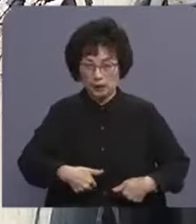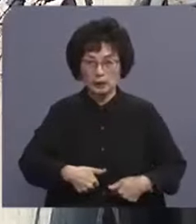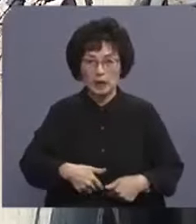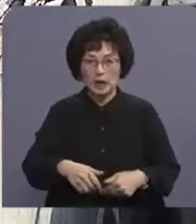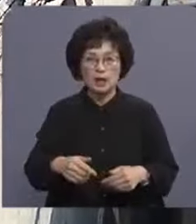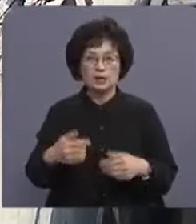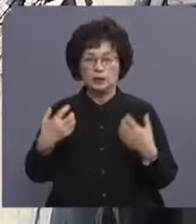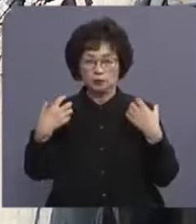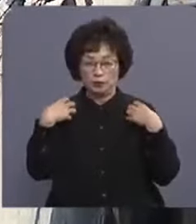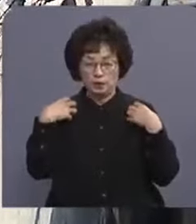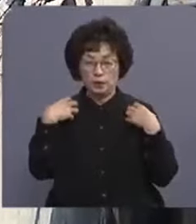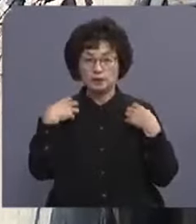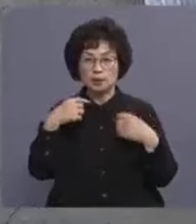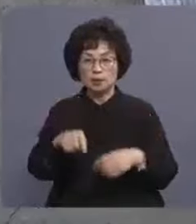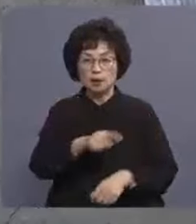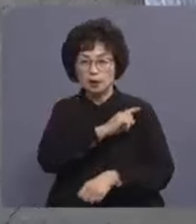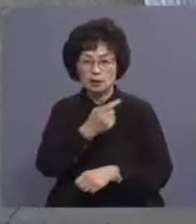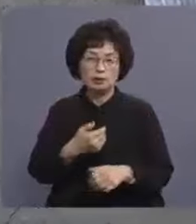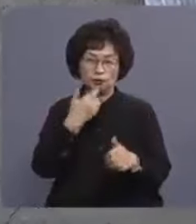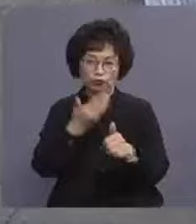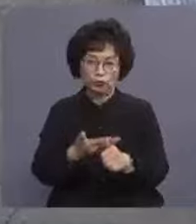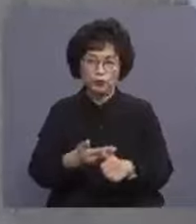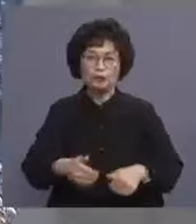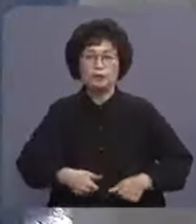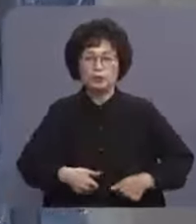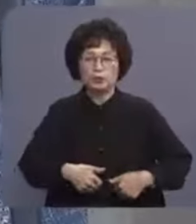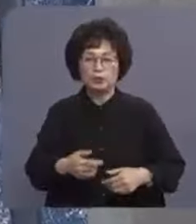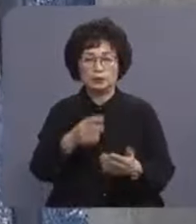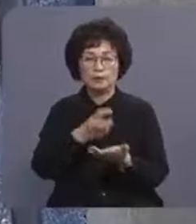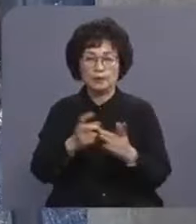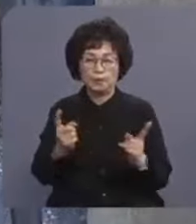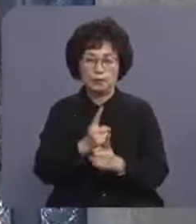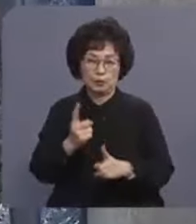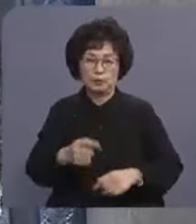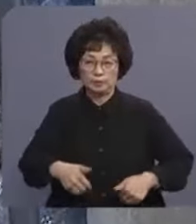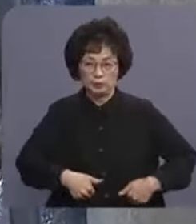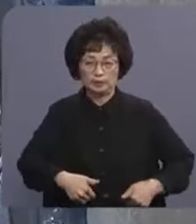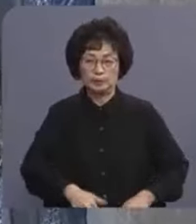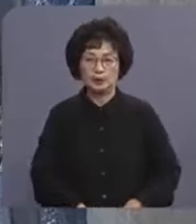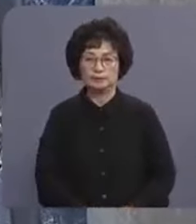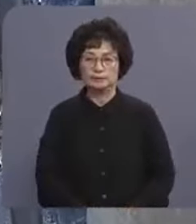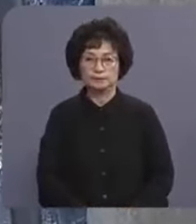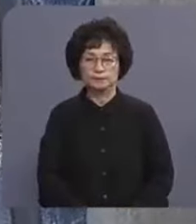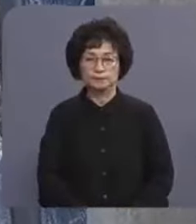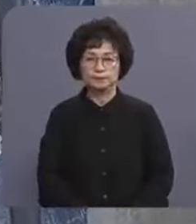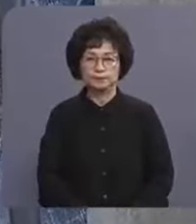권한을 늘리는 법 개정도 정부에 건의할 방침입니다. KBS 뉴스 김아른입니다.